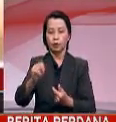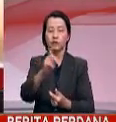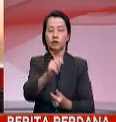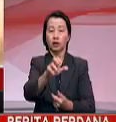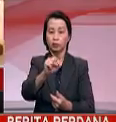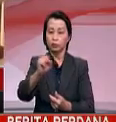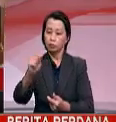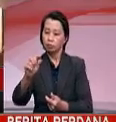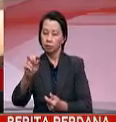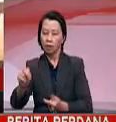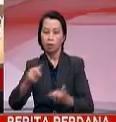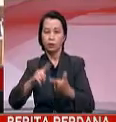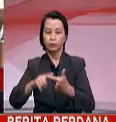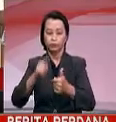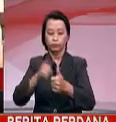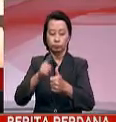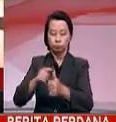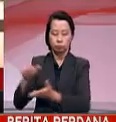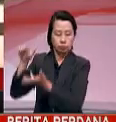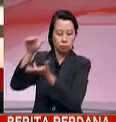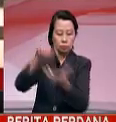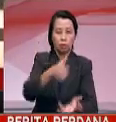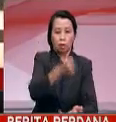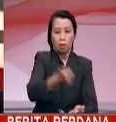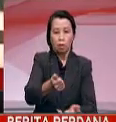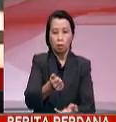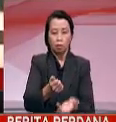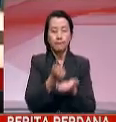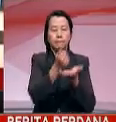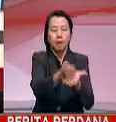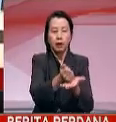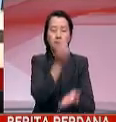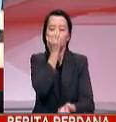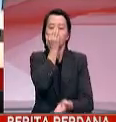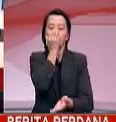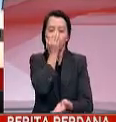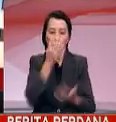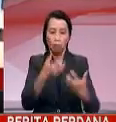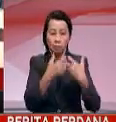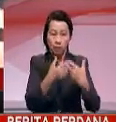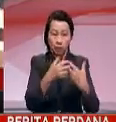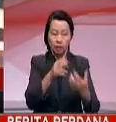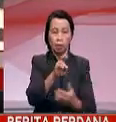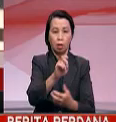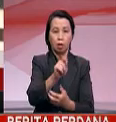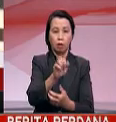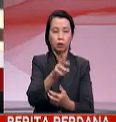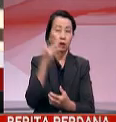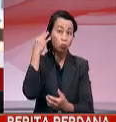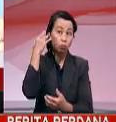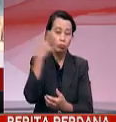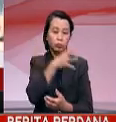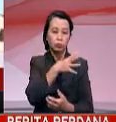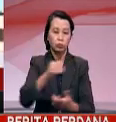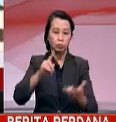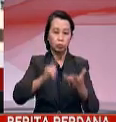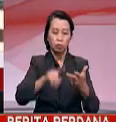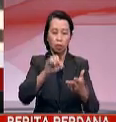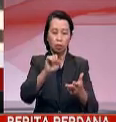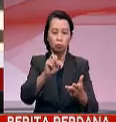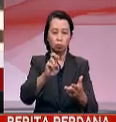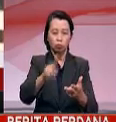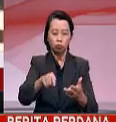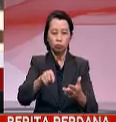Chi Seng. Tropicana menyumbang alat bantuan pernafasan, mesin ultra bunyi dan sud perubatan bernilai